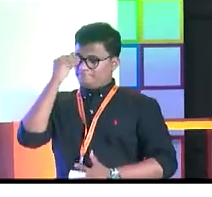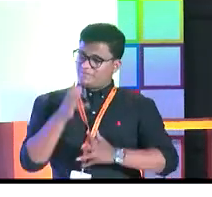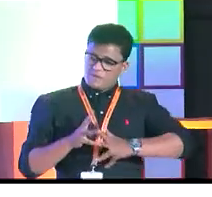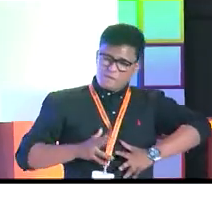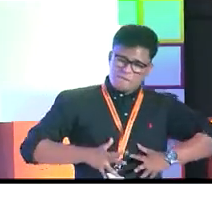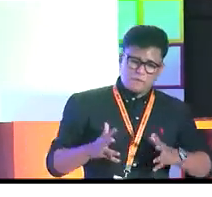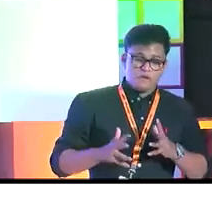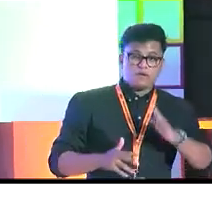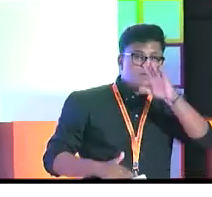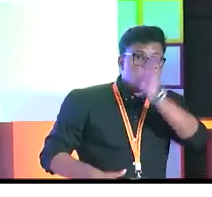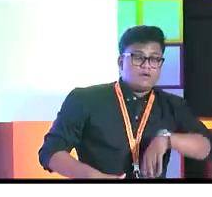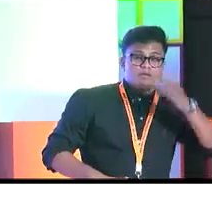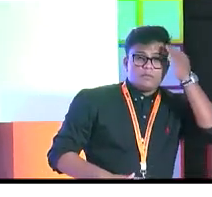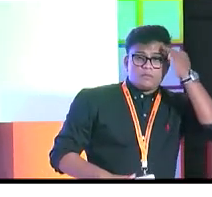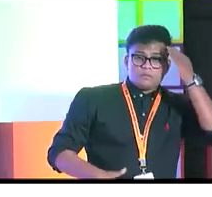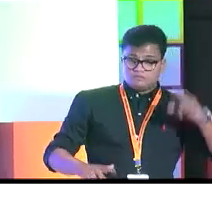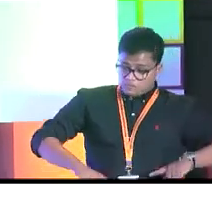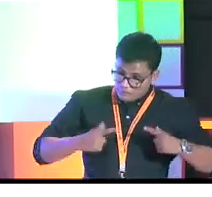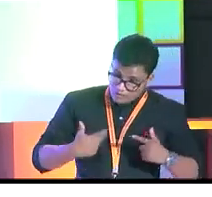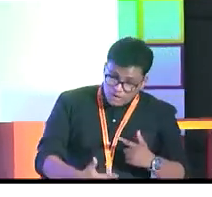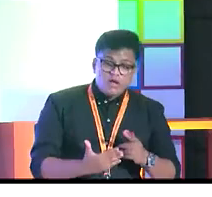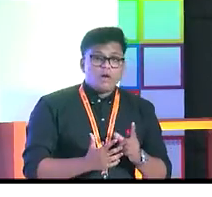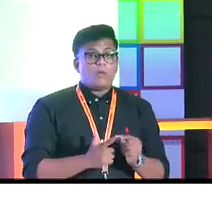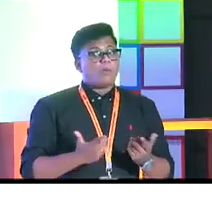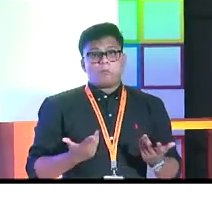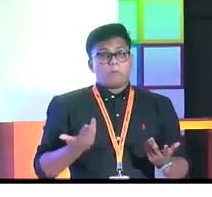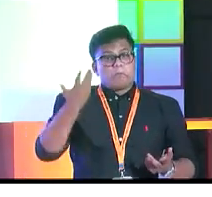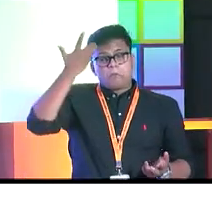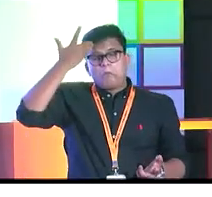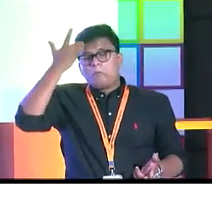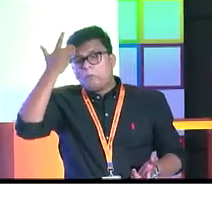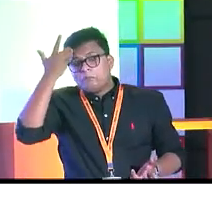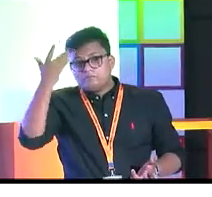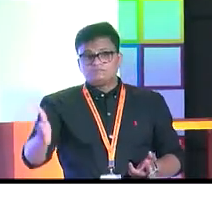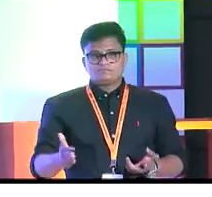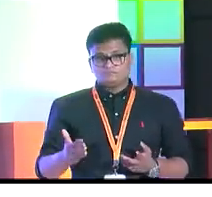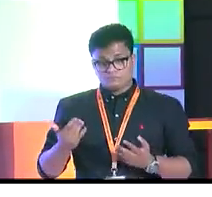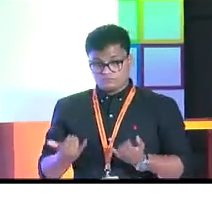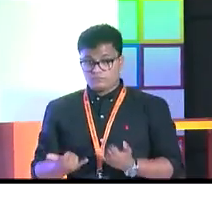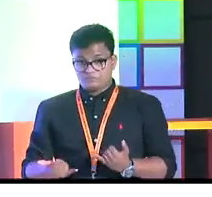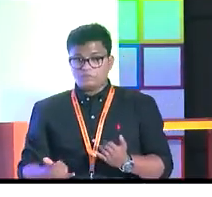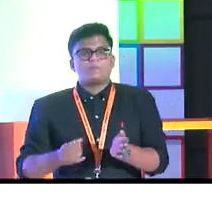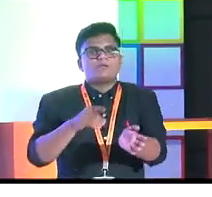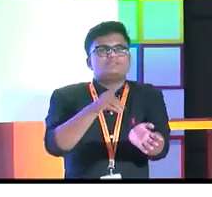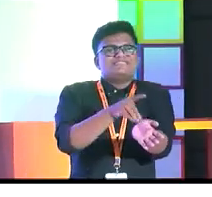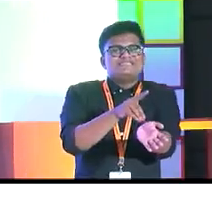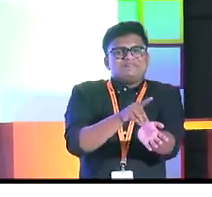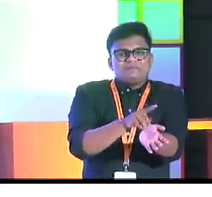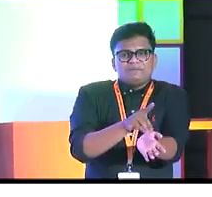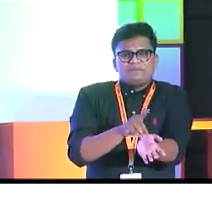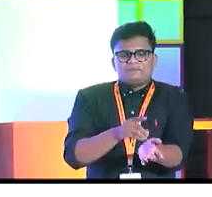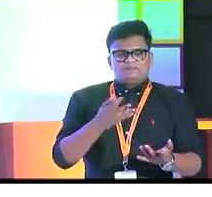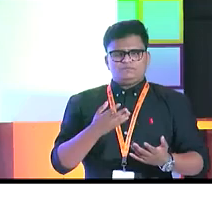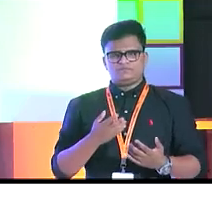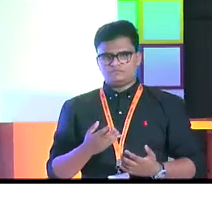आई नेवर न्यू कि लाइफ में कभी ये सब करेंगे हम लोग जिसमें इतना हेल्पफुल होगा मुझे आज तक याद है कि किस तरीके से डॉक्टर ने